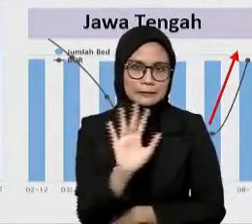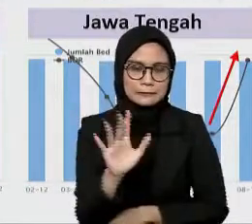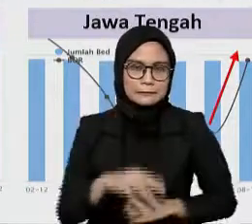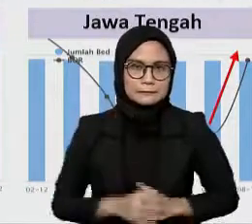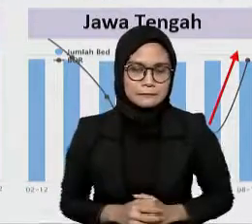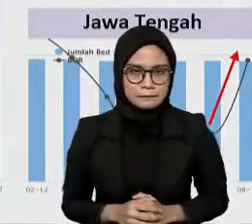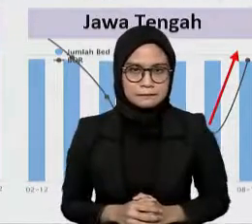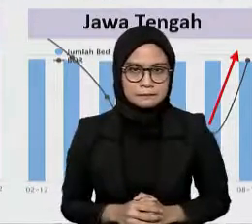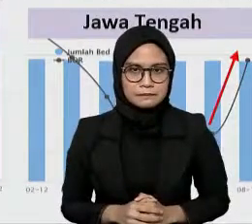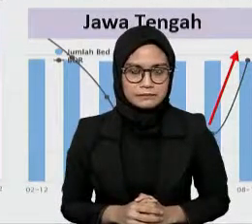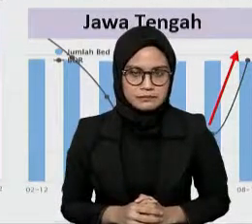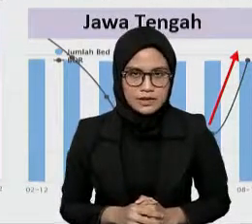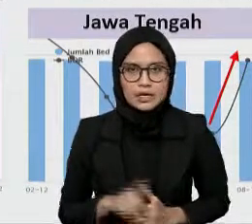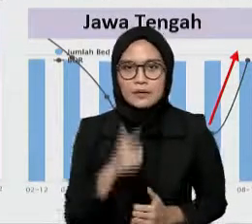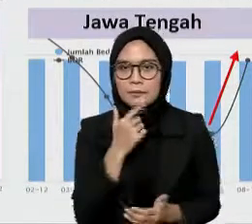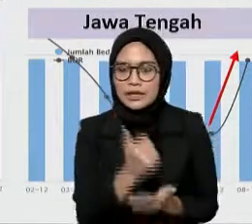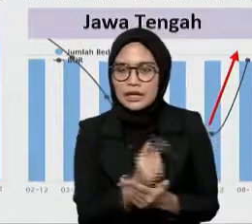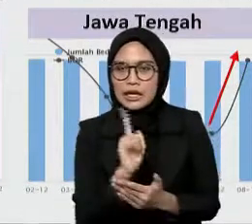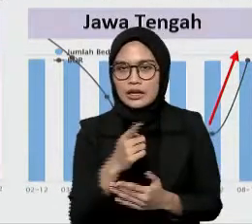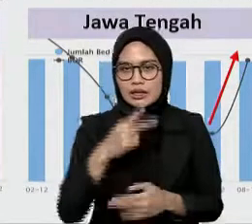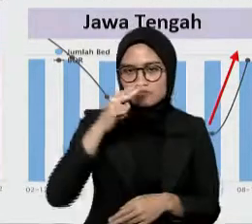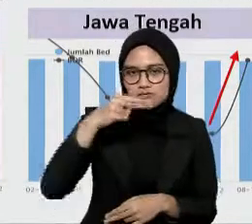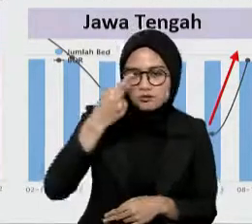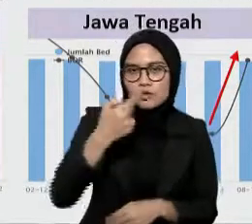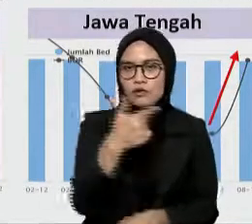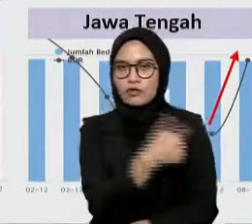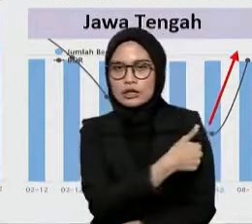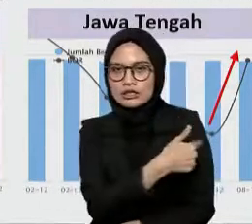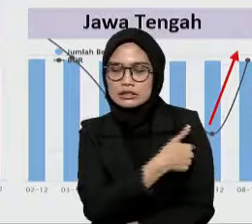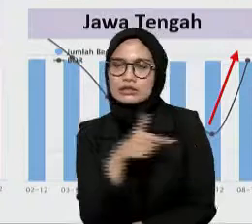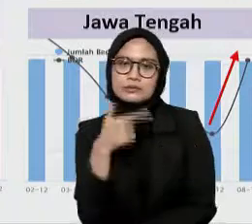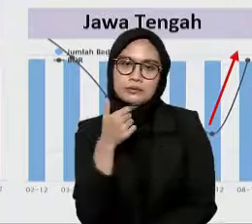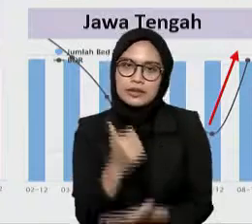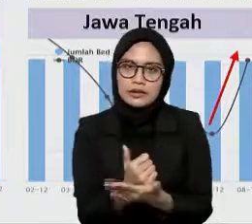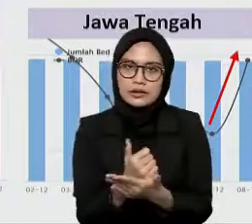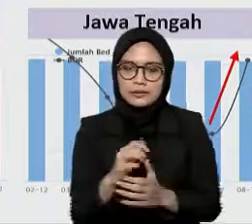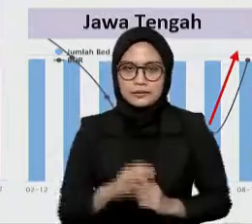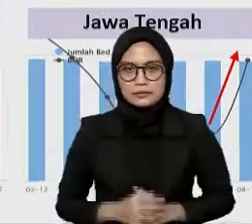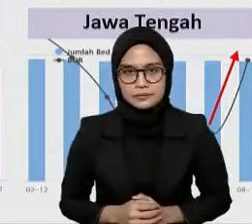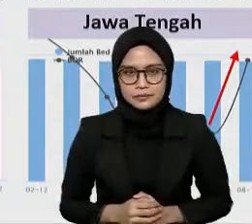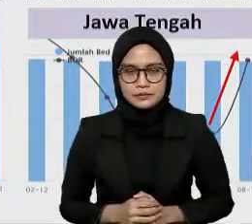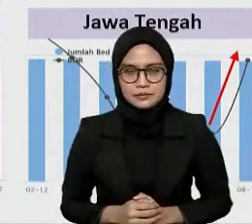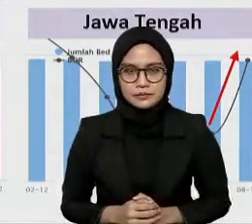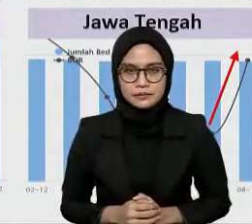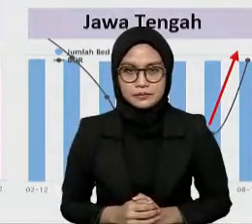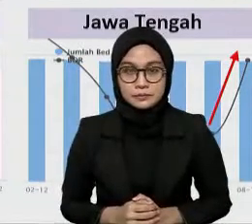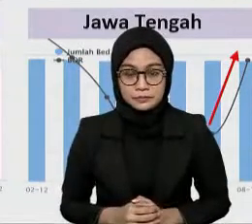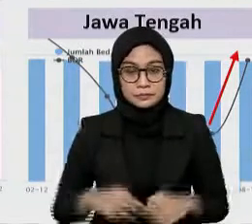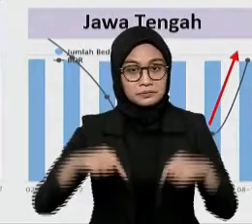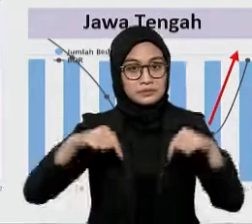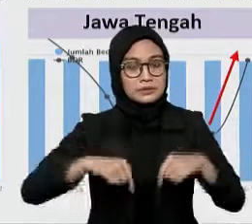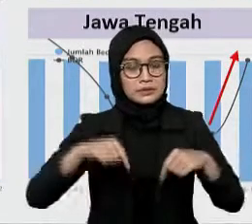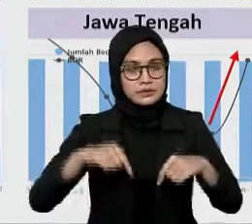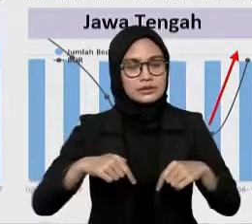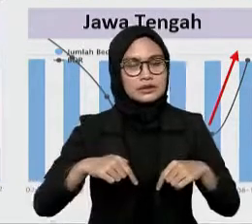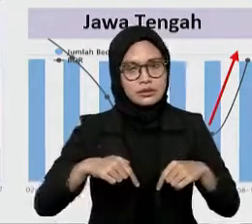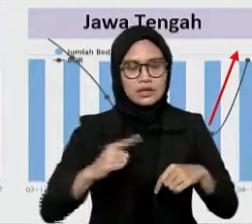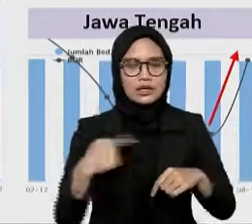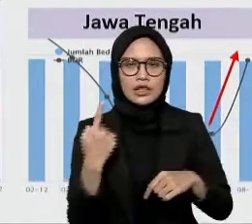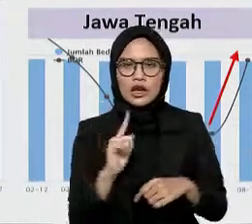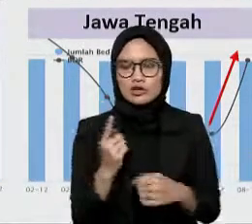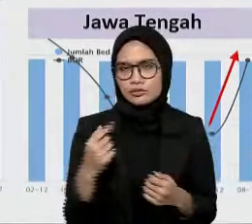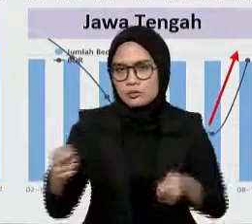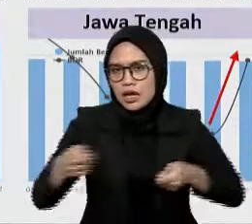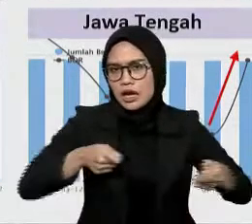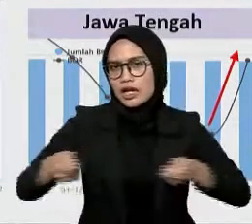yang diperlukan seperti testing dan vaksinasi. Dari sisi kuratif, di tengah usaha untuk